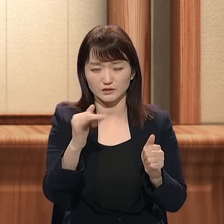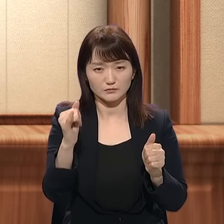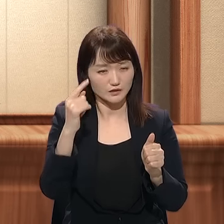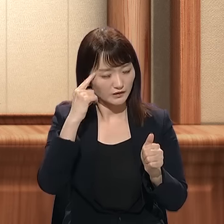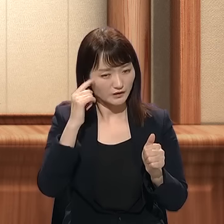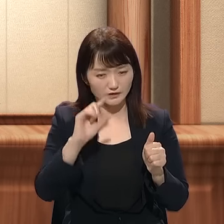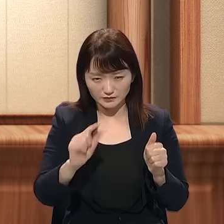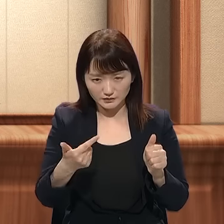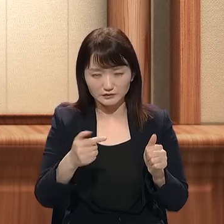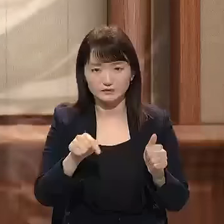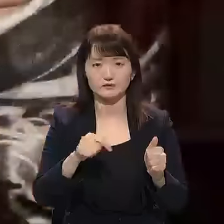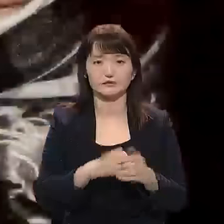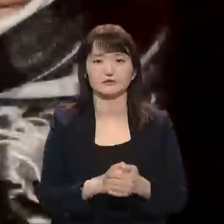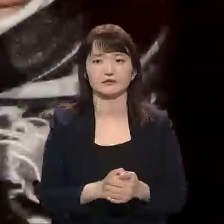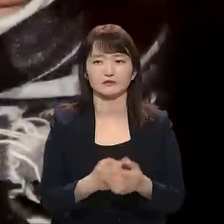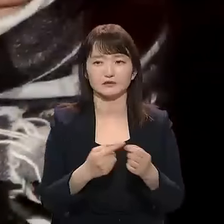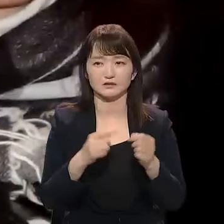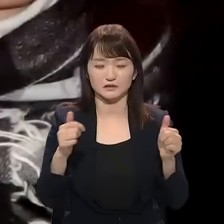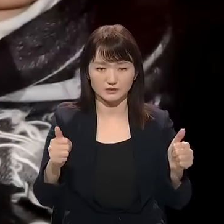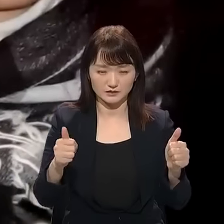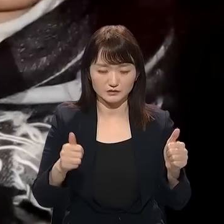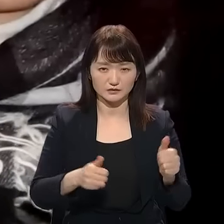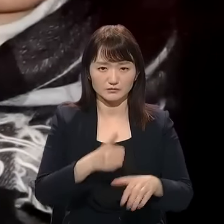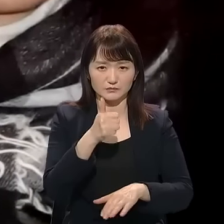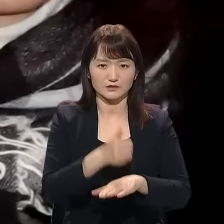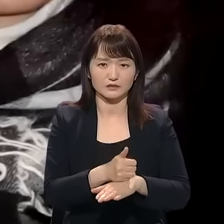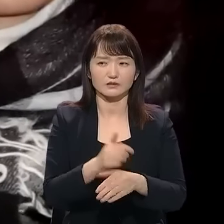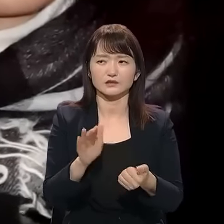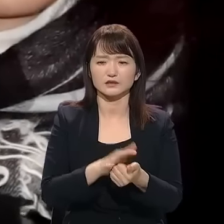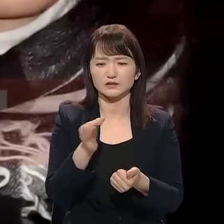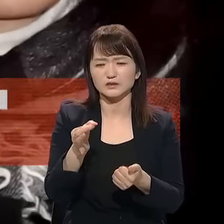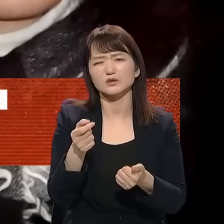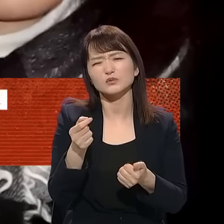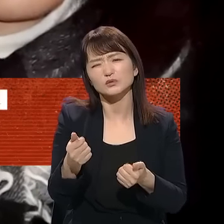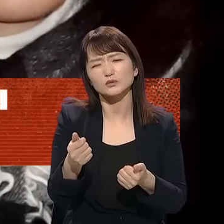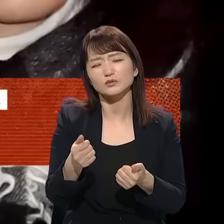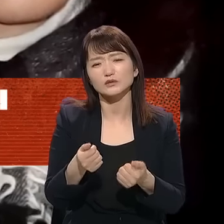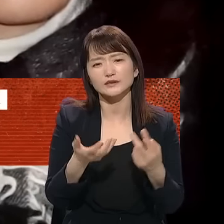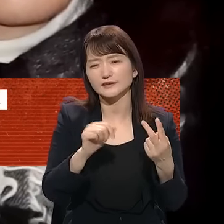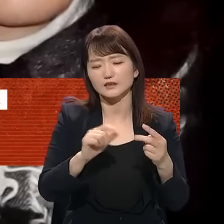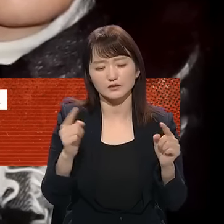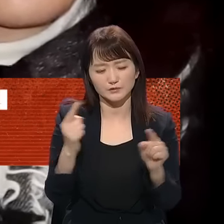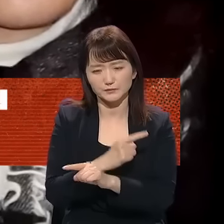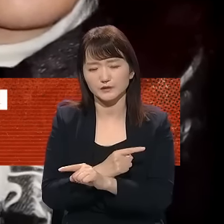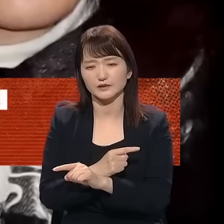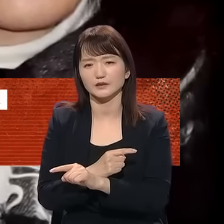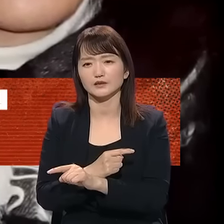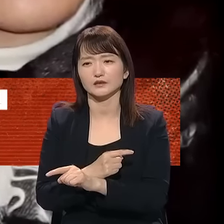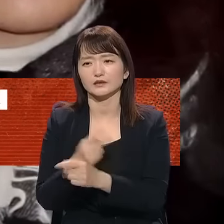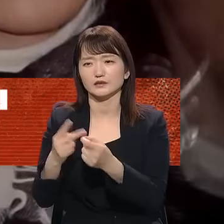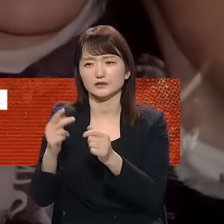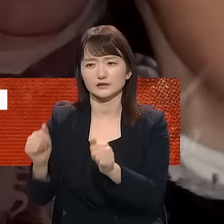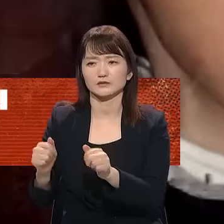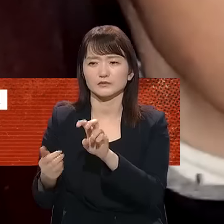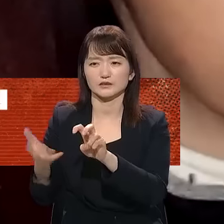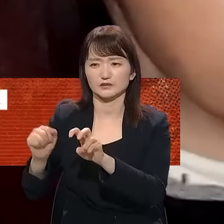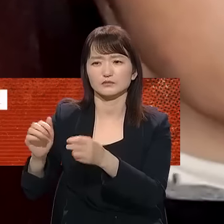일심 재판 위자료 소 너무 적다라고 봐서 결국은 2억이 아닌 20억 정도의 위자료가 필요하다라고 판단한